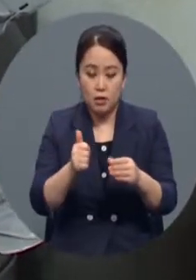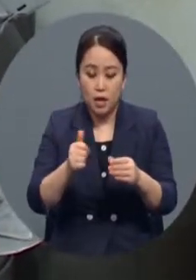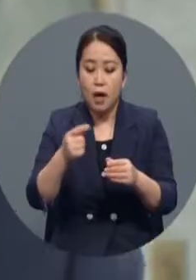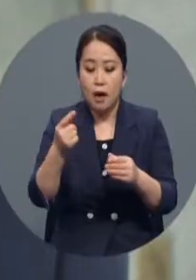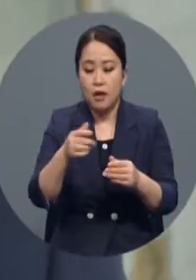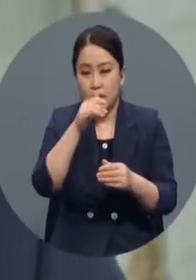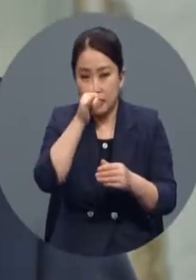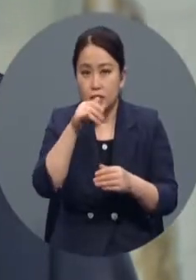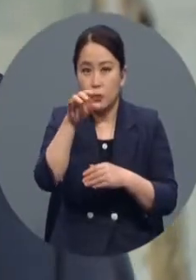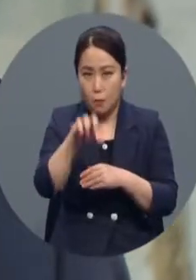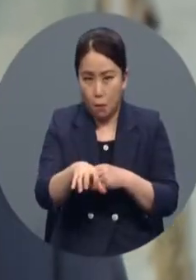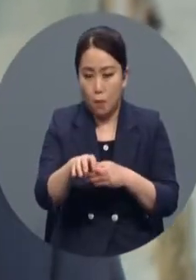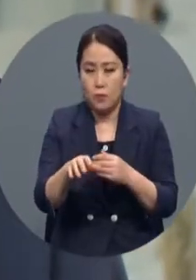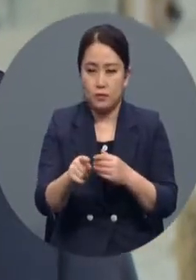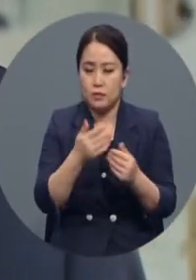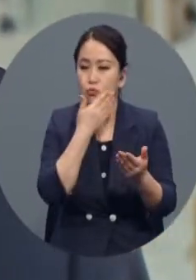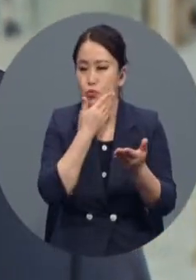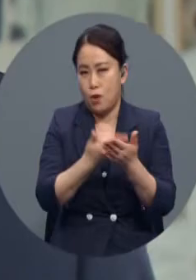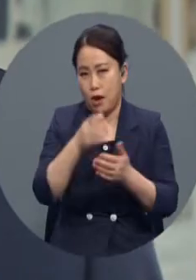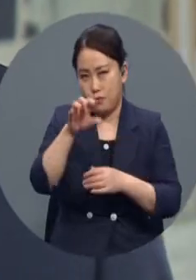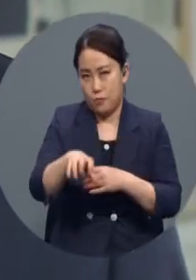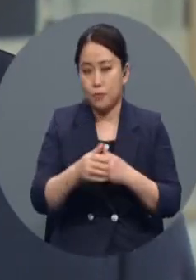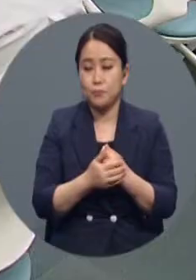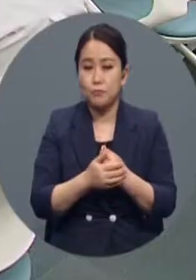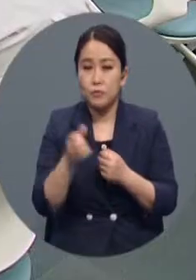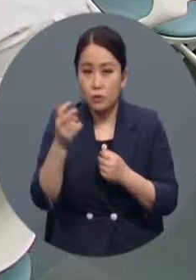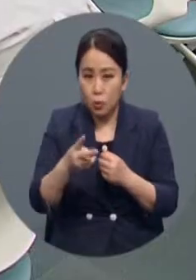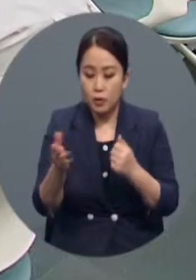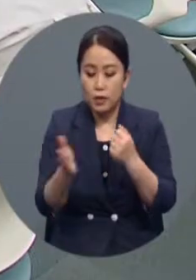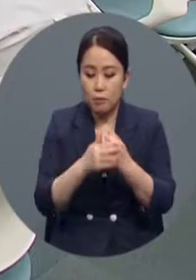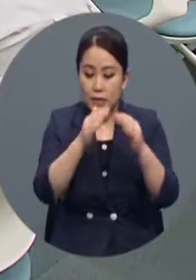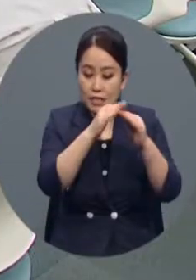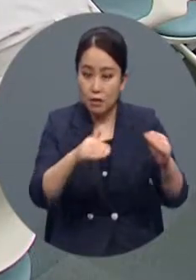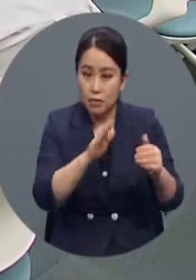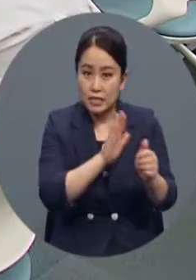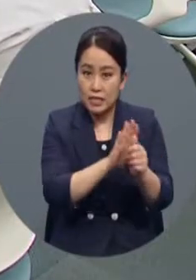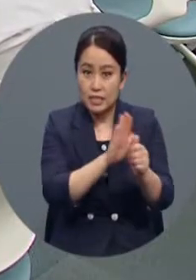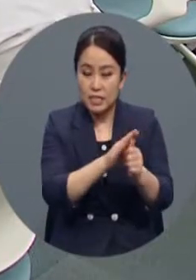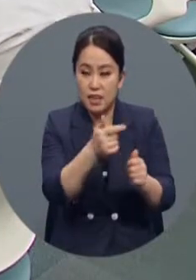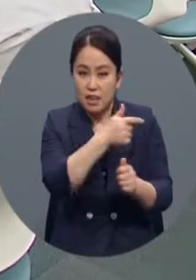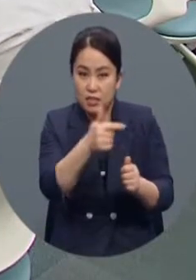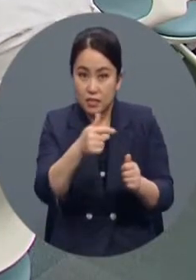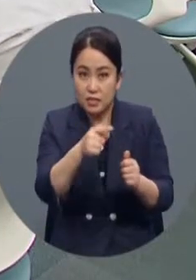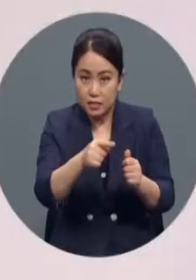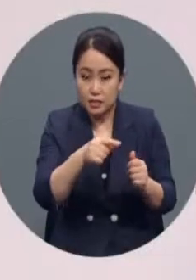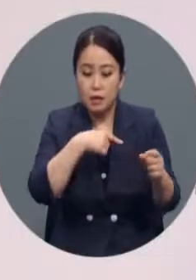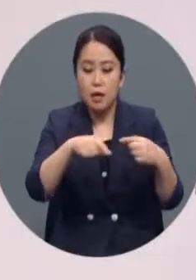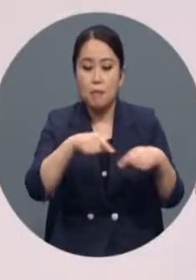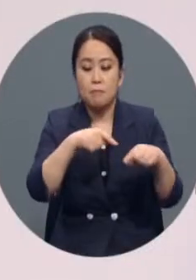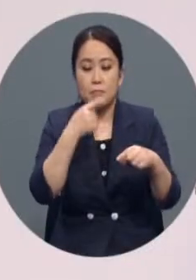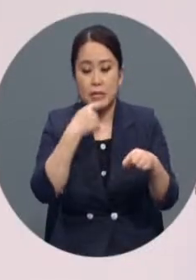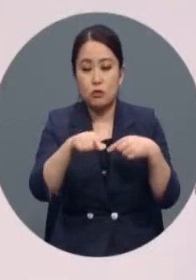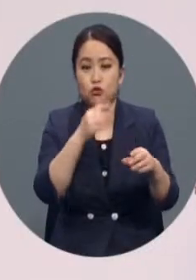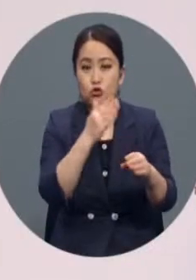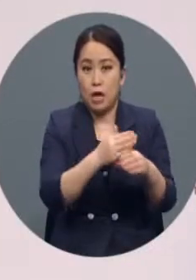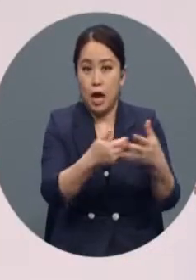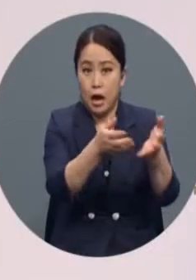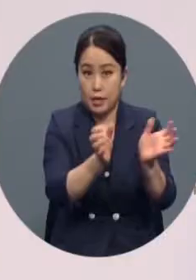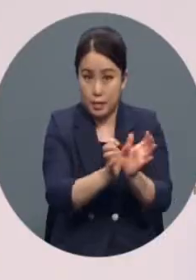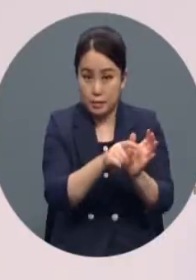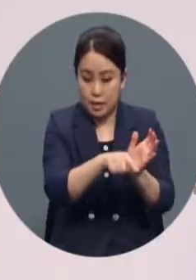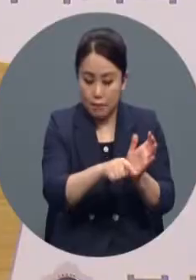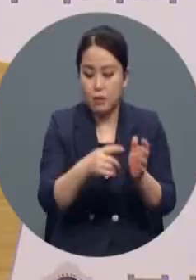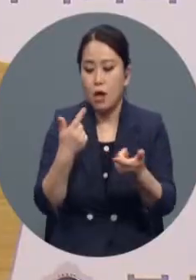공략의 거점입니다. 때문에 호남 지지세가 강한 민주당의 당권 주자가 부산 민심까지 확보할